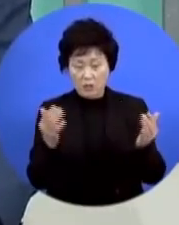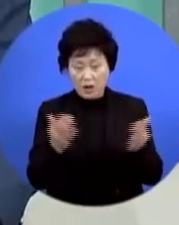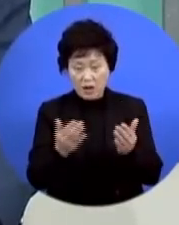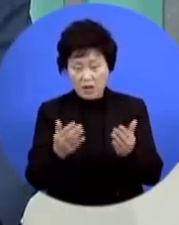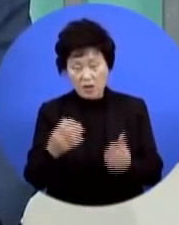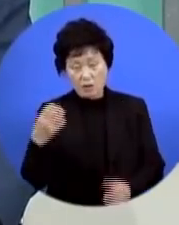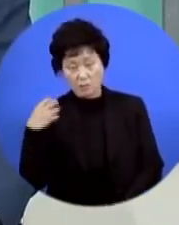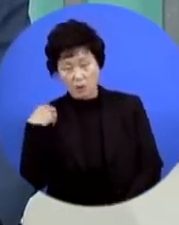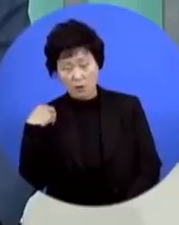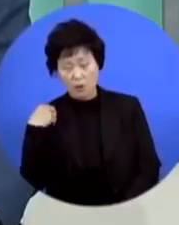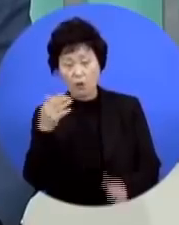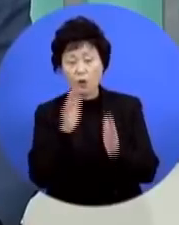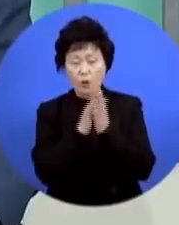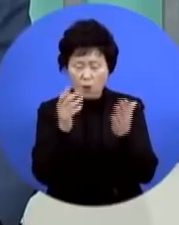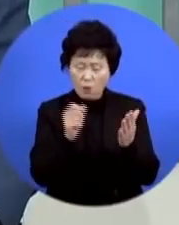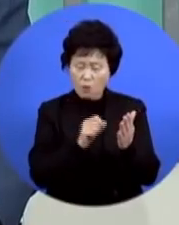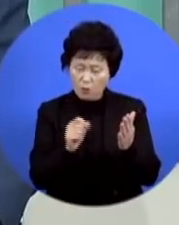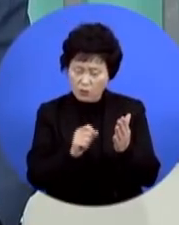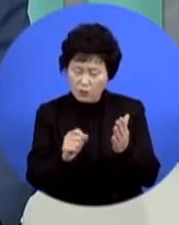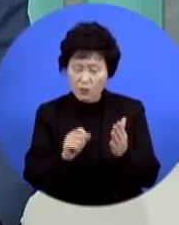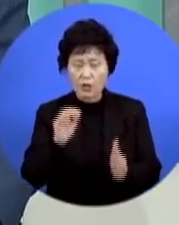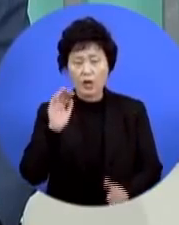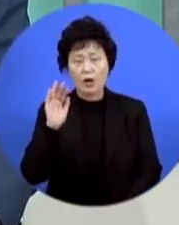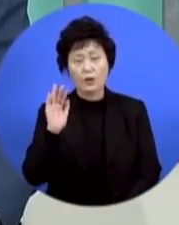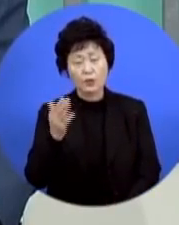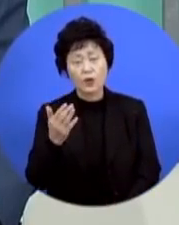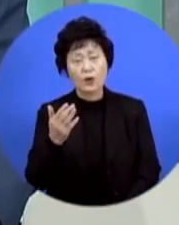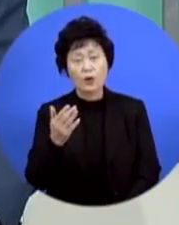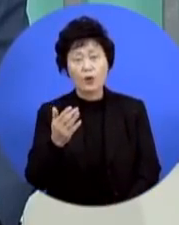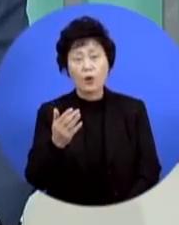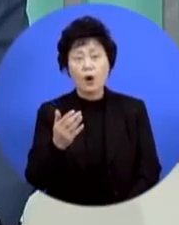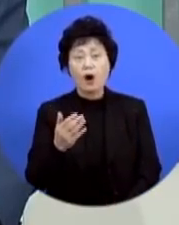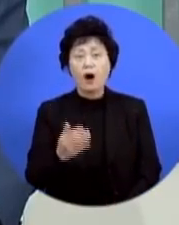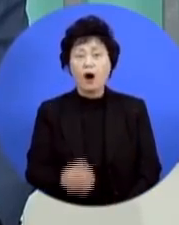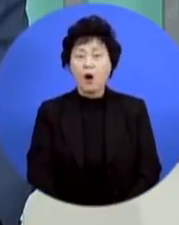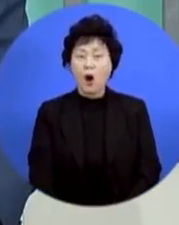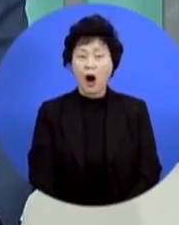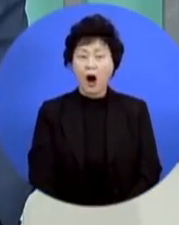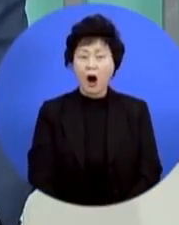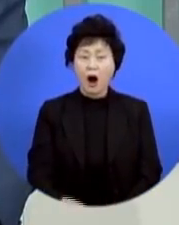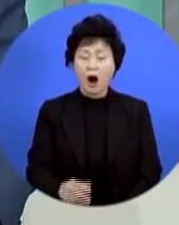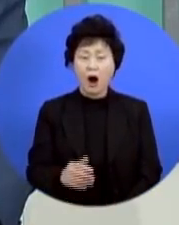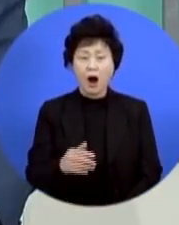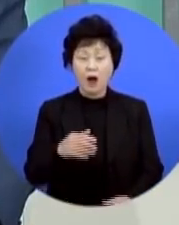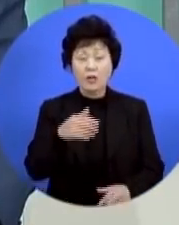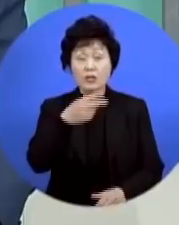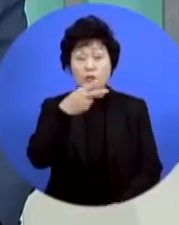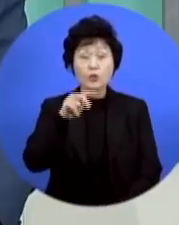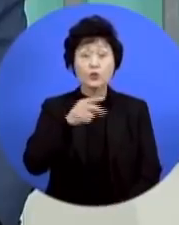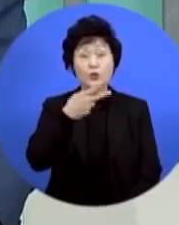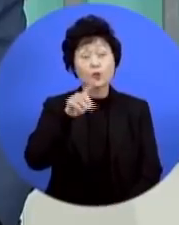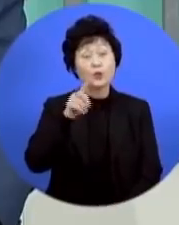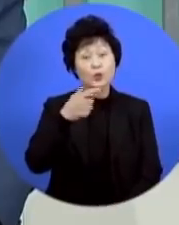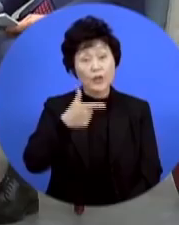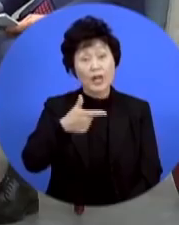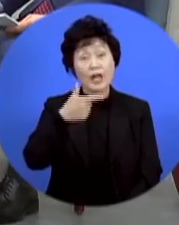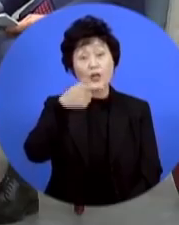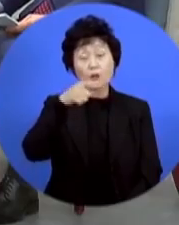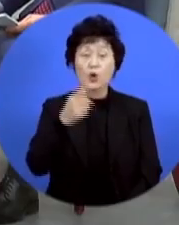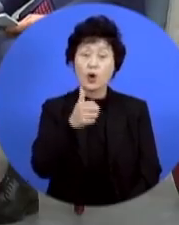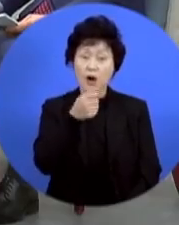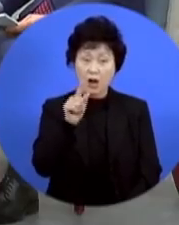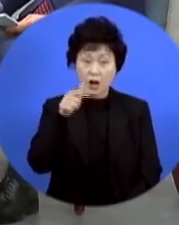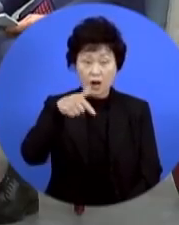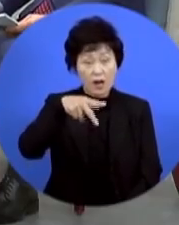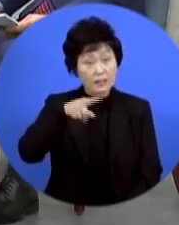책 써야 그러면은 책도 써야 되고. 그때 두란도 바이블 칼리지 학장도 했어. 와 학장까지요? 아, 그러면. 그 월요일에 모시는 거예요 그거는.